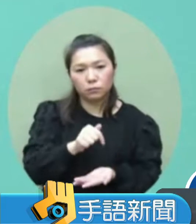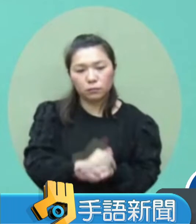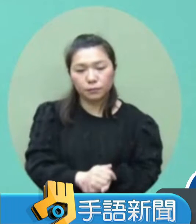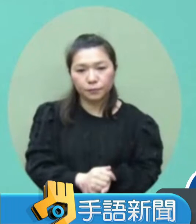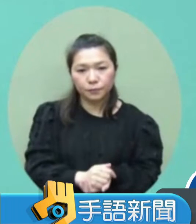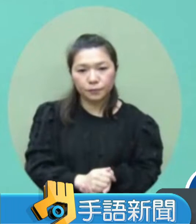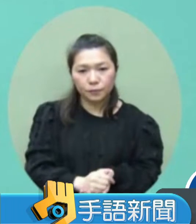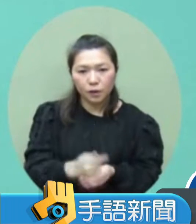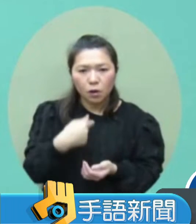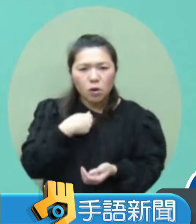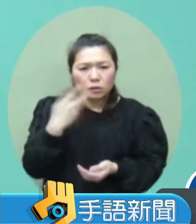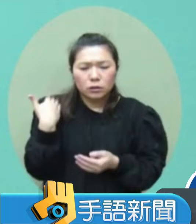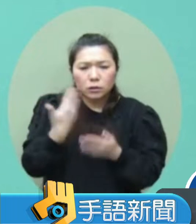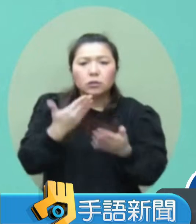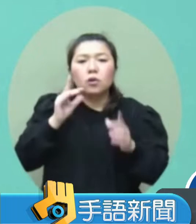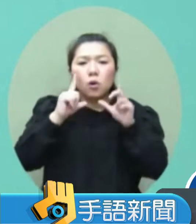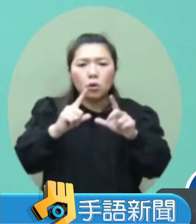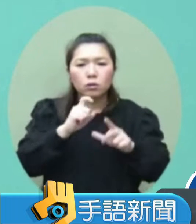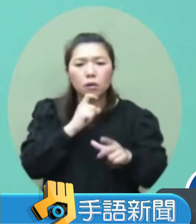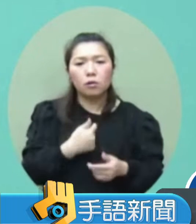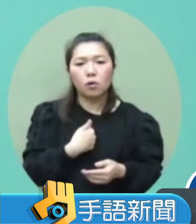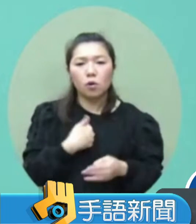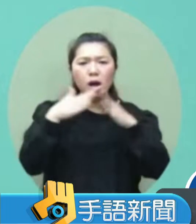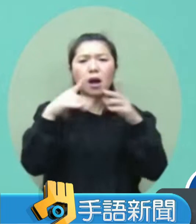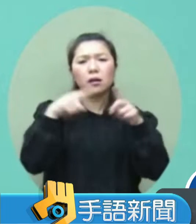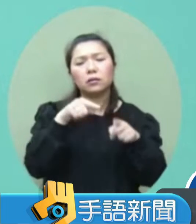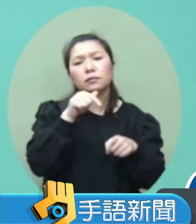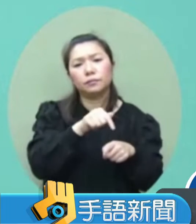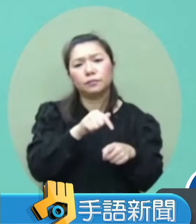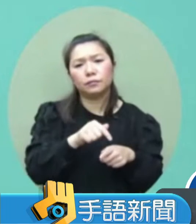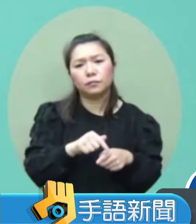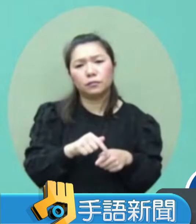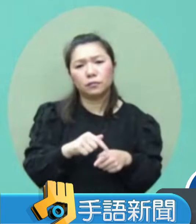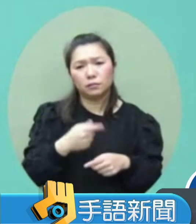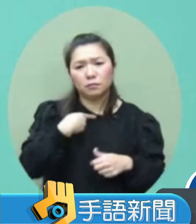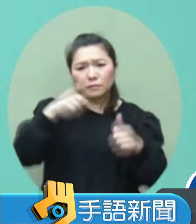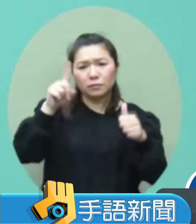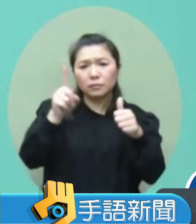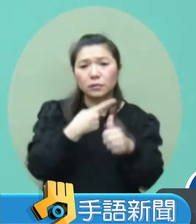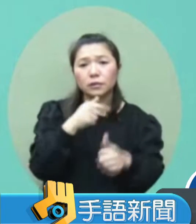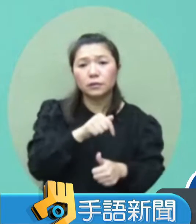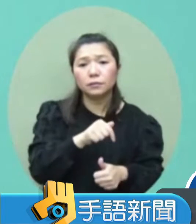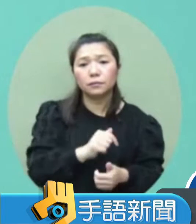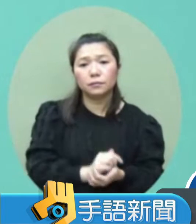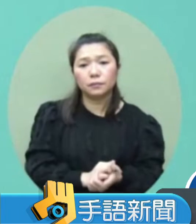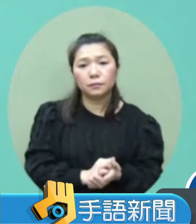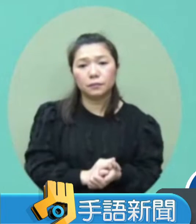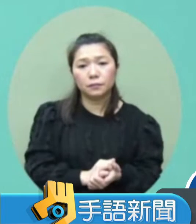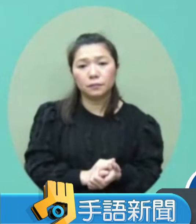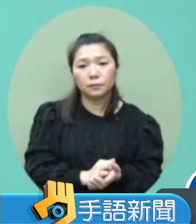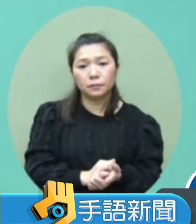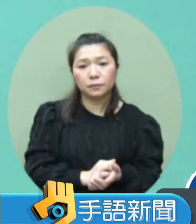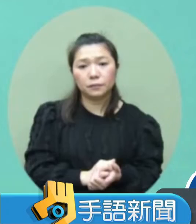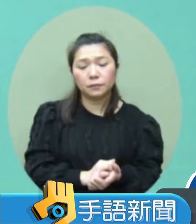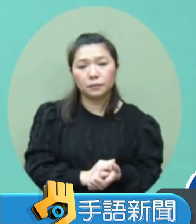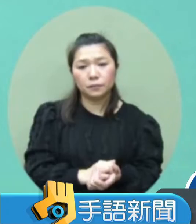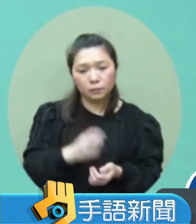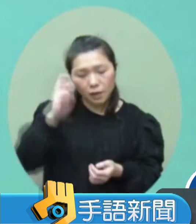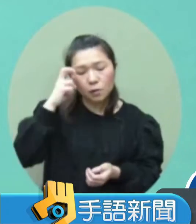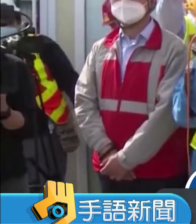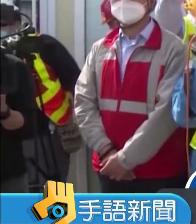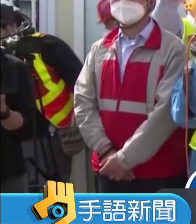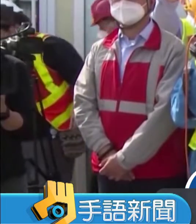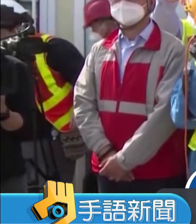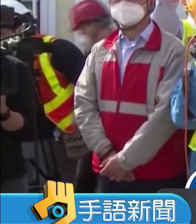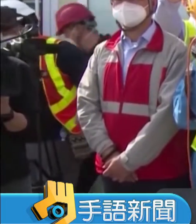我都跟大家讲过了，我的家人是我最优先是要考虑